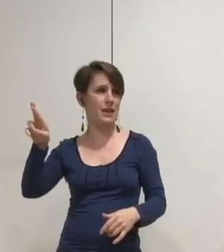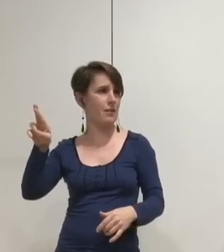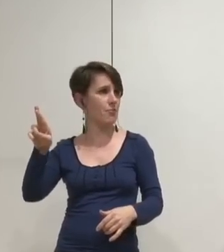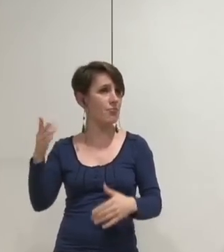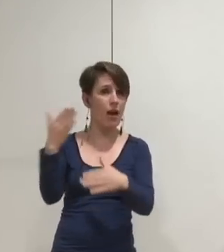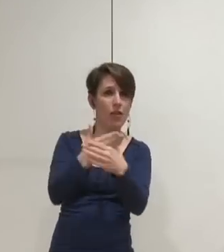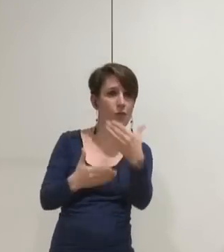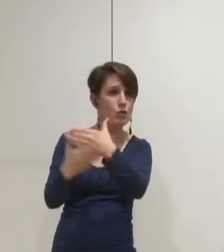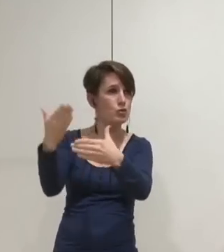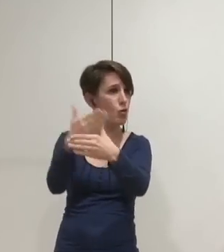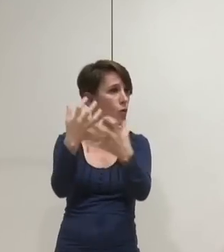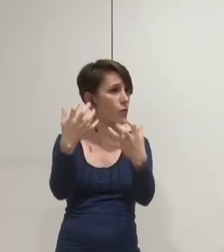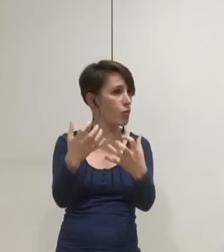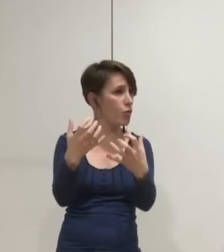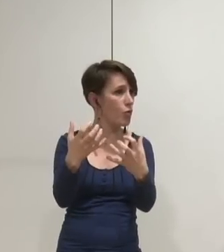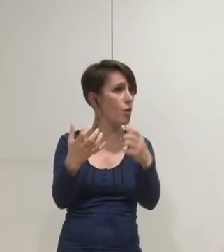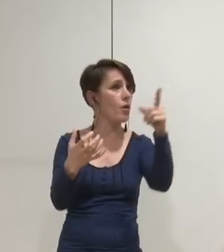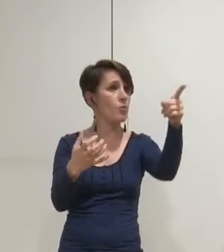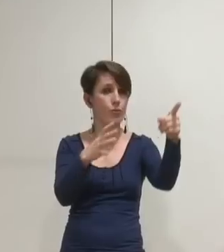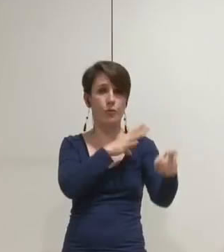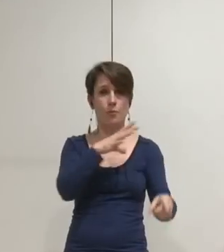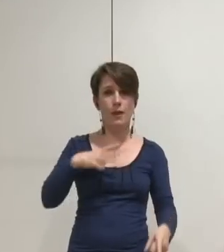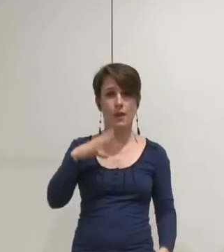des interventions madame